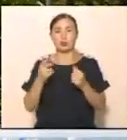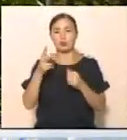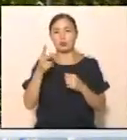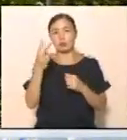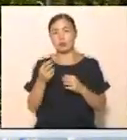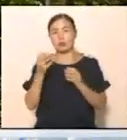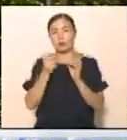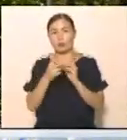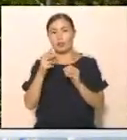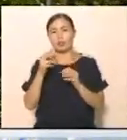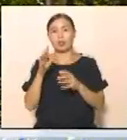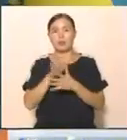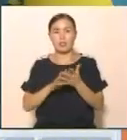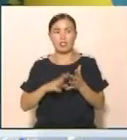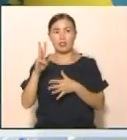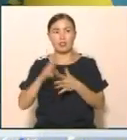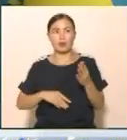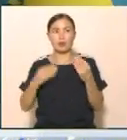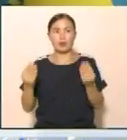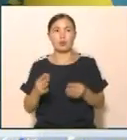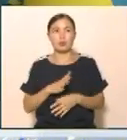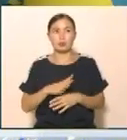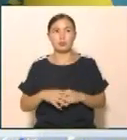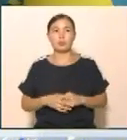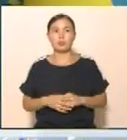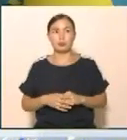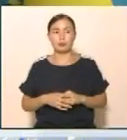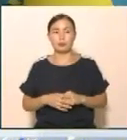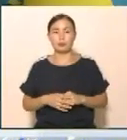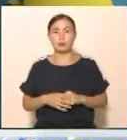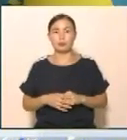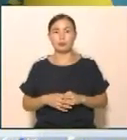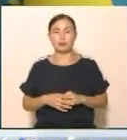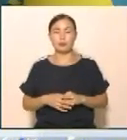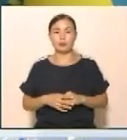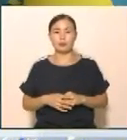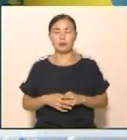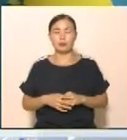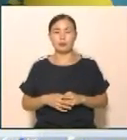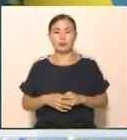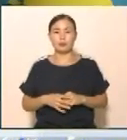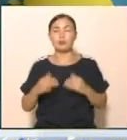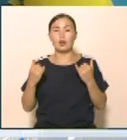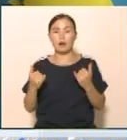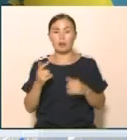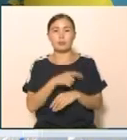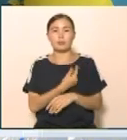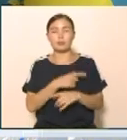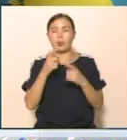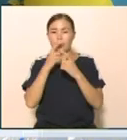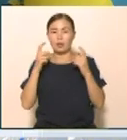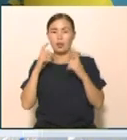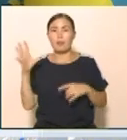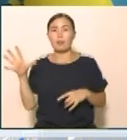11 хаттама толтырылған. Маски есть во всех торговых точках, во всех аптеках. Қазір медициналық